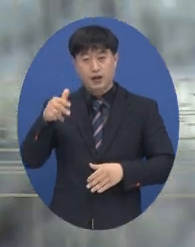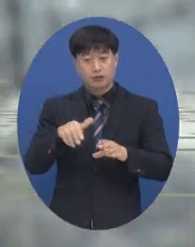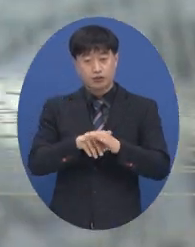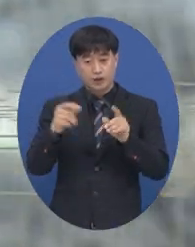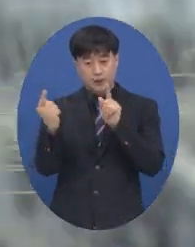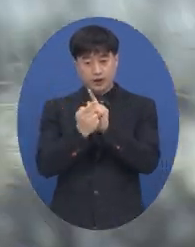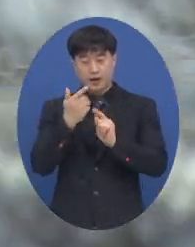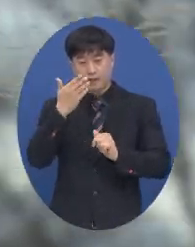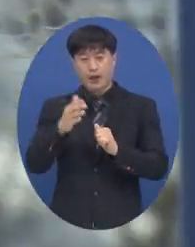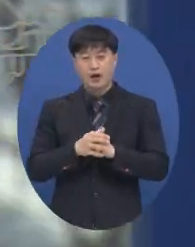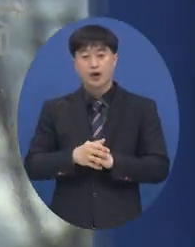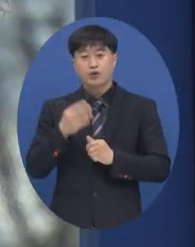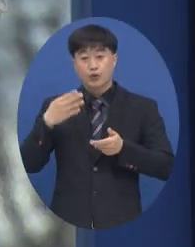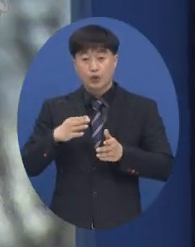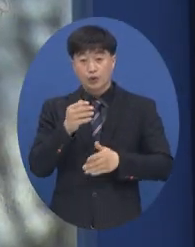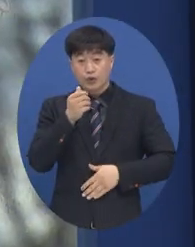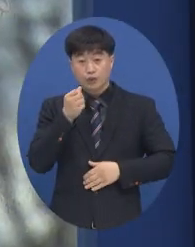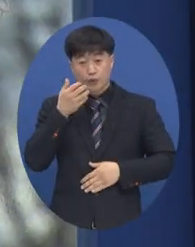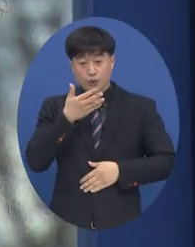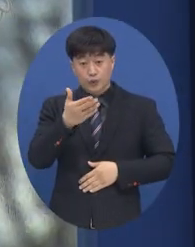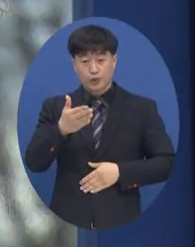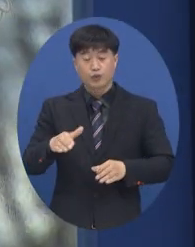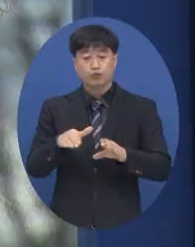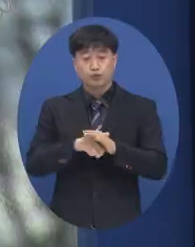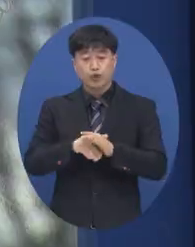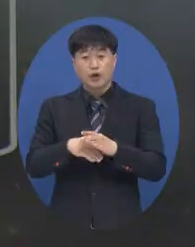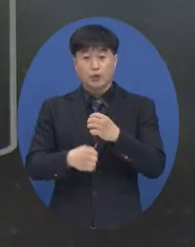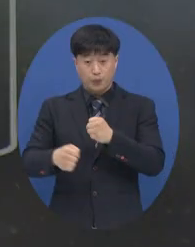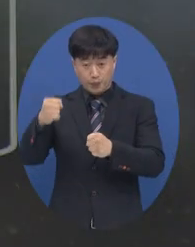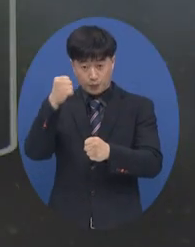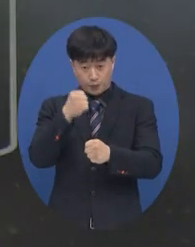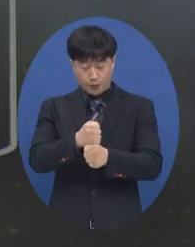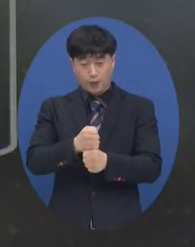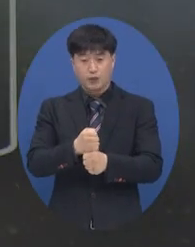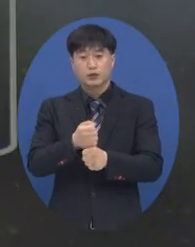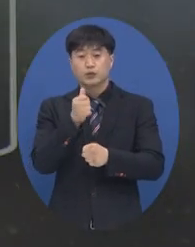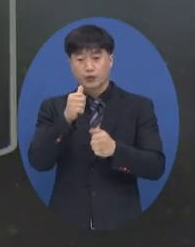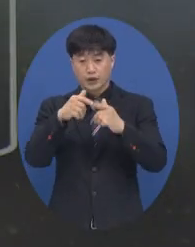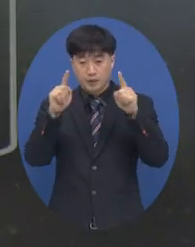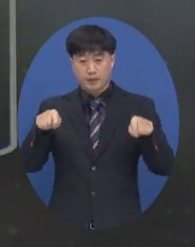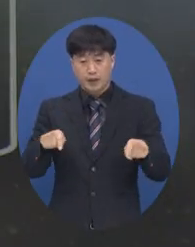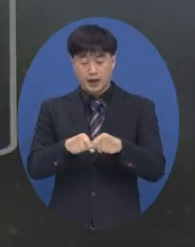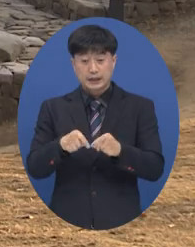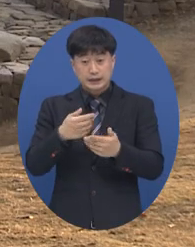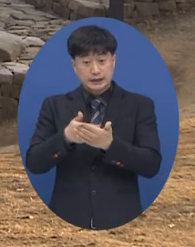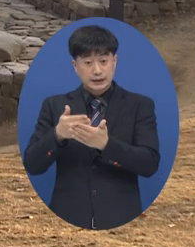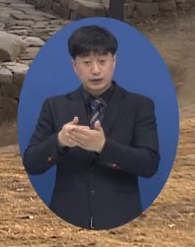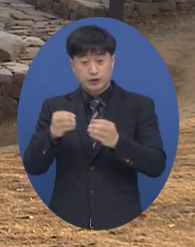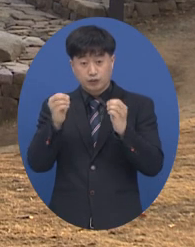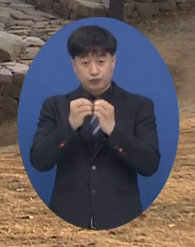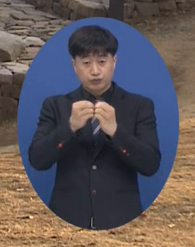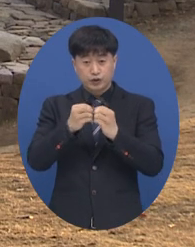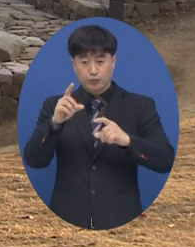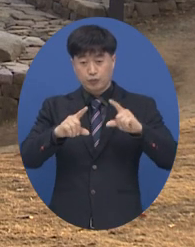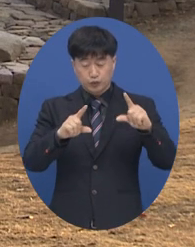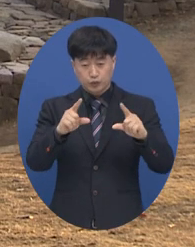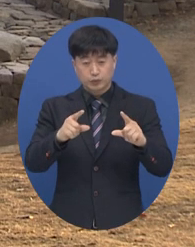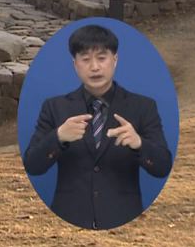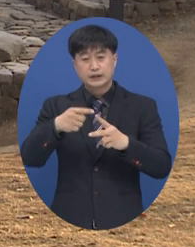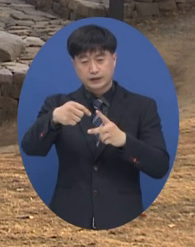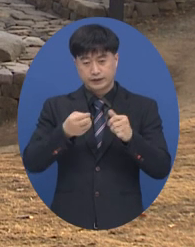경기도가 선보인 문화재 복원 안내판 으로 사라진 문화재 원형을 그림과 문자로 형상화 의 관람객 이해를